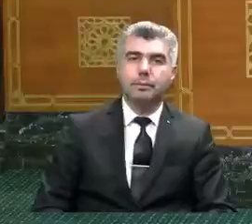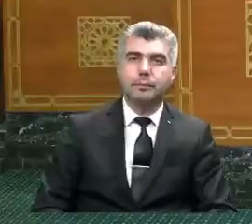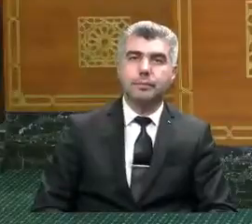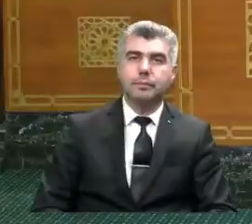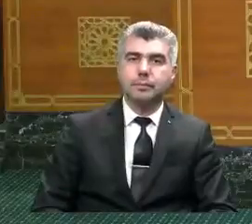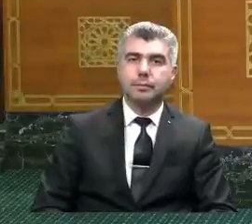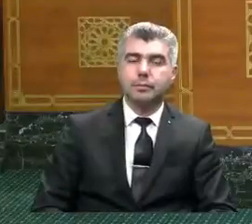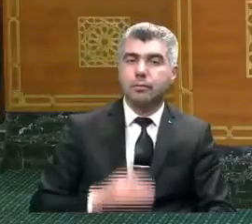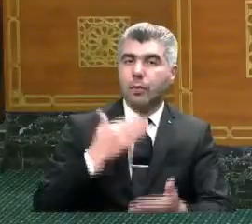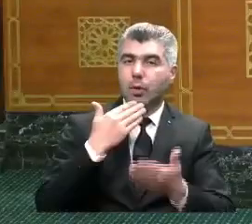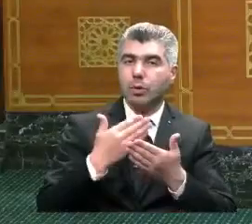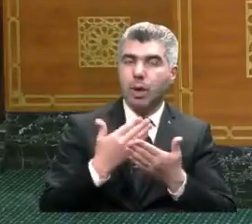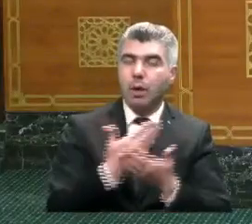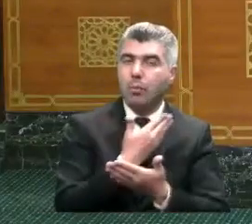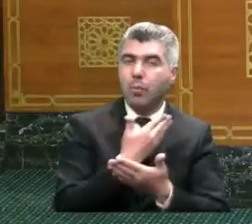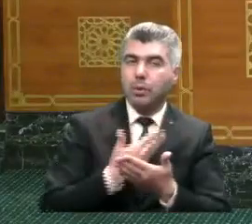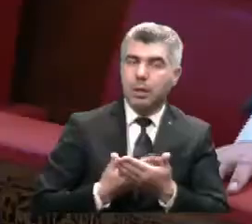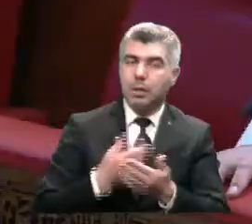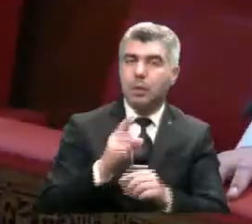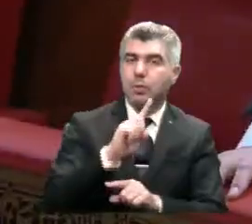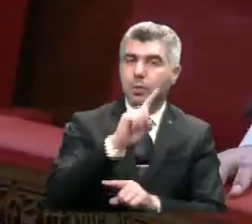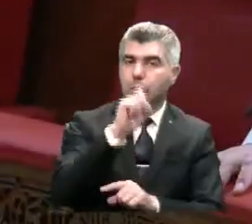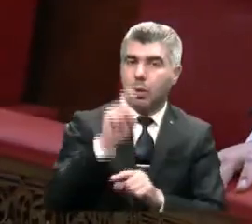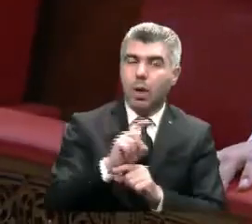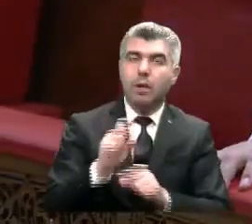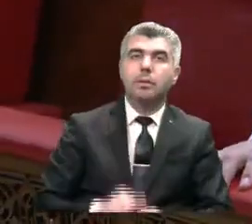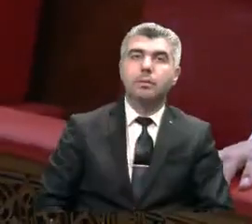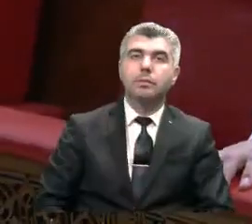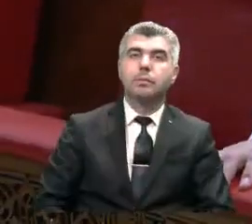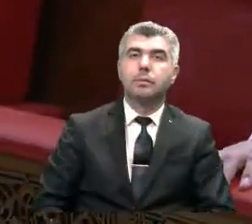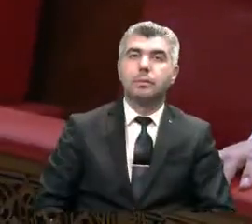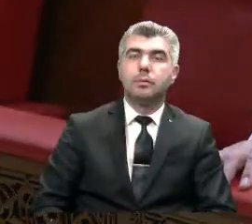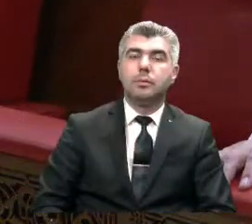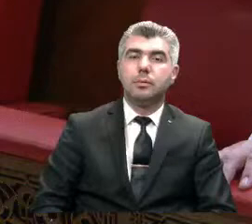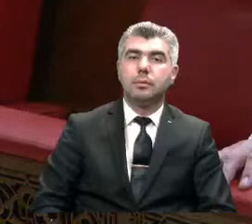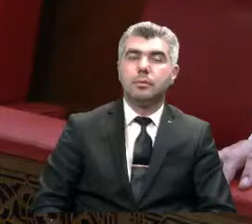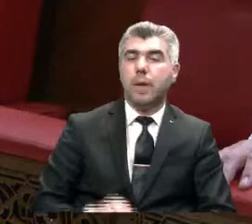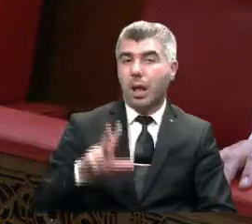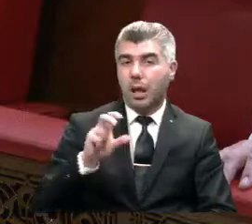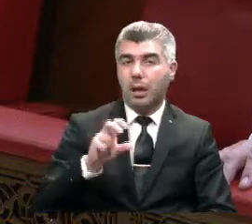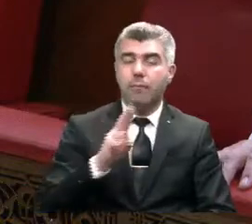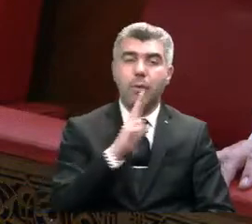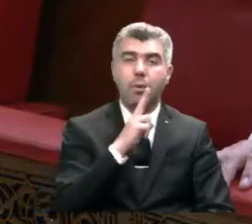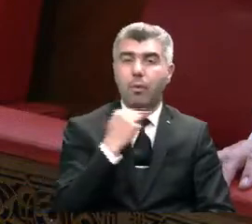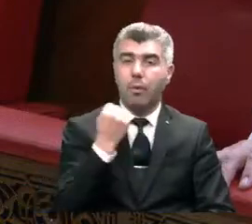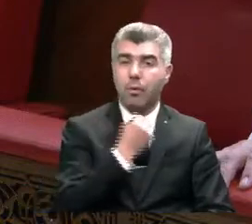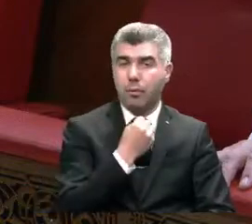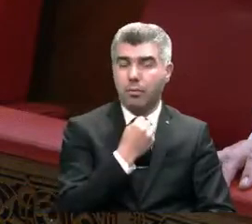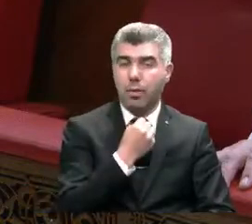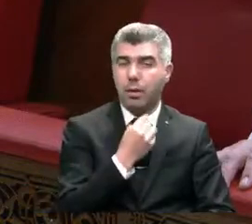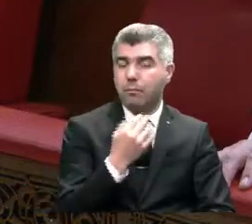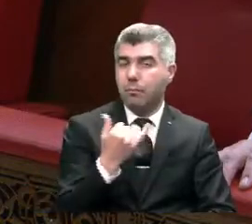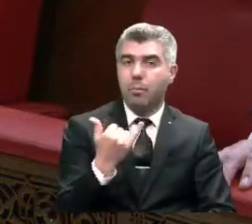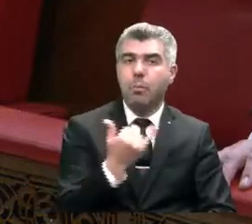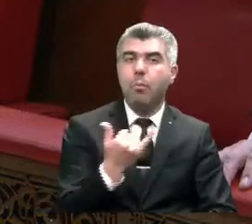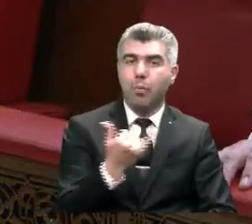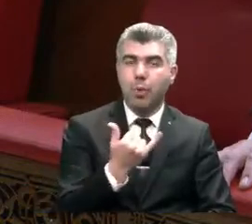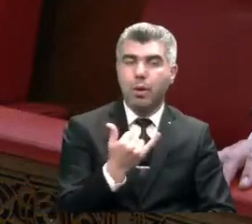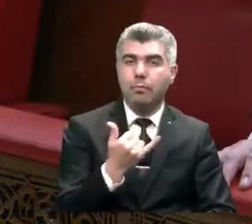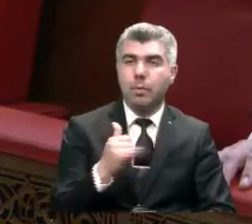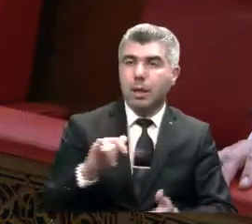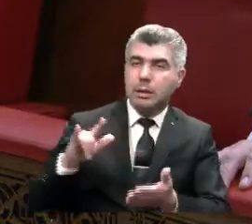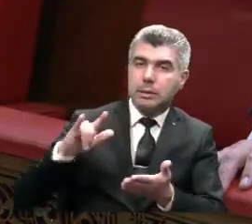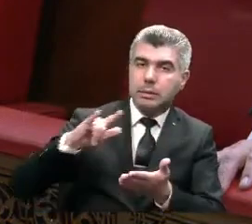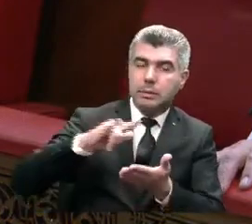شكرا جزيلا السيد المستشار على هذا السؤال كيف تتعرفوا الحكومه تتولي اهميه بالغه بالنسبه للنقل الجوي